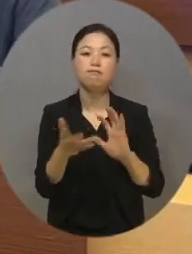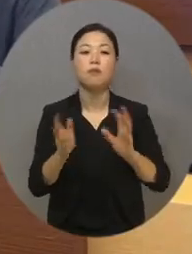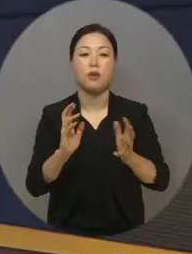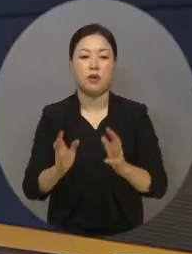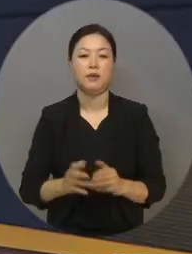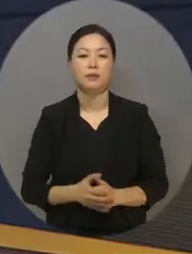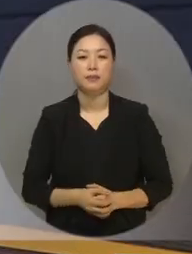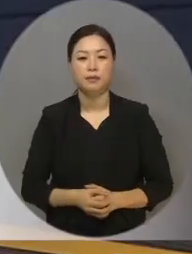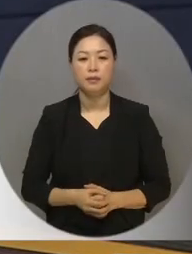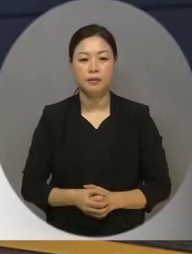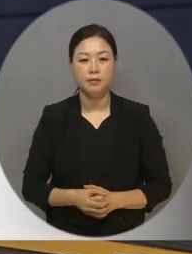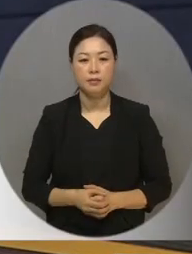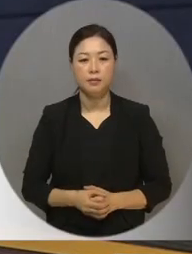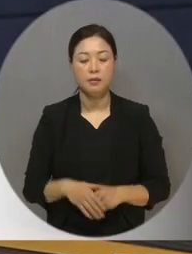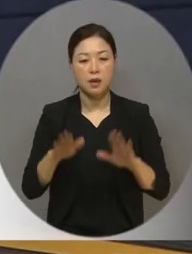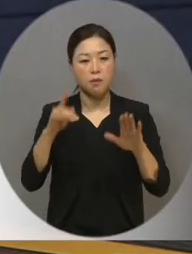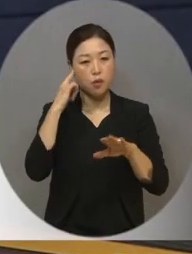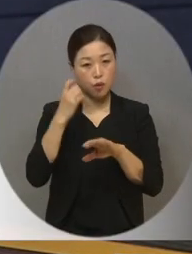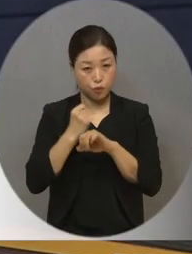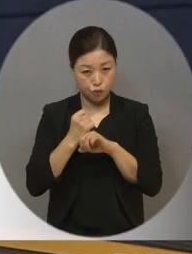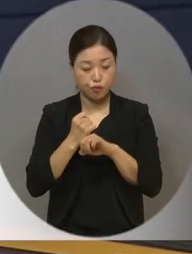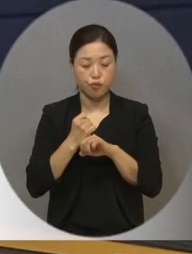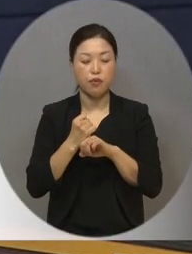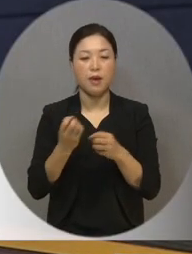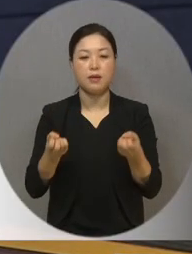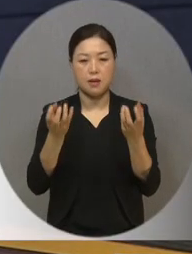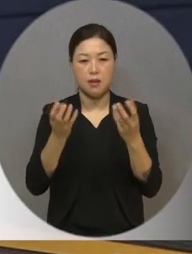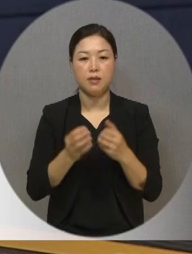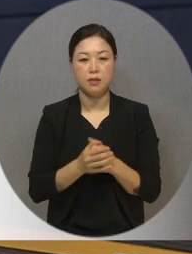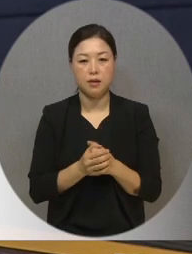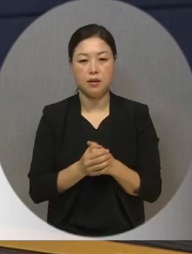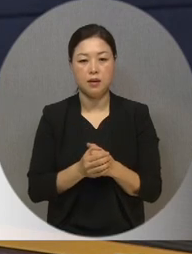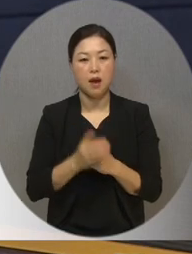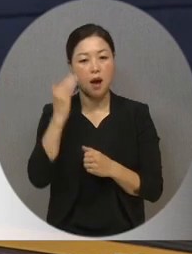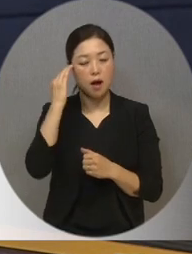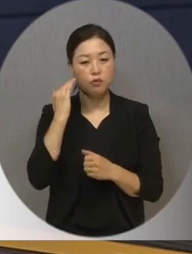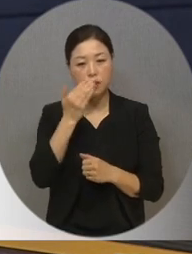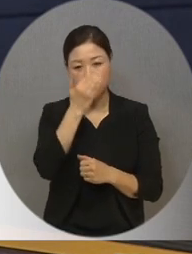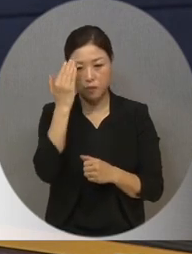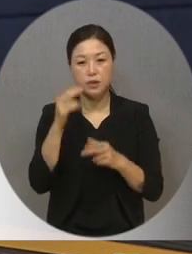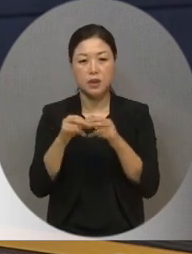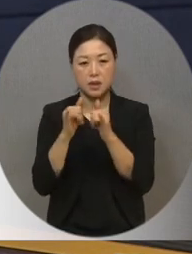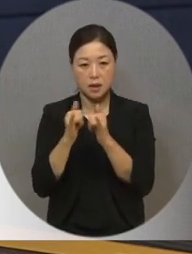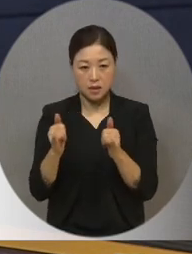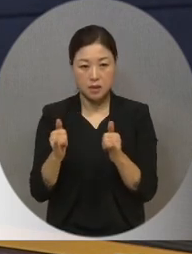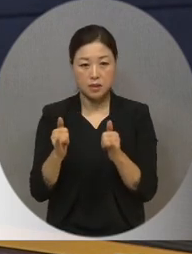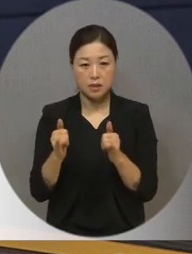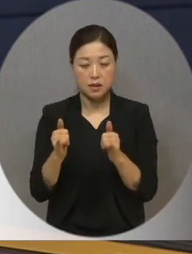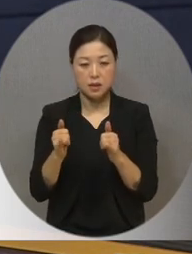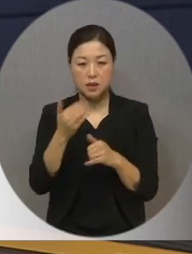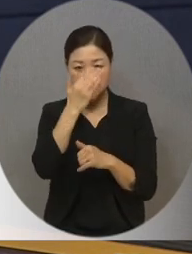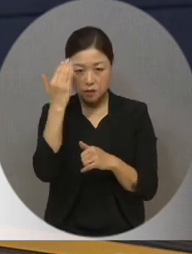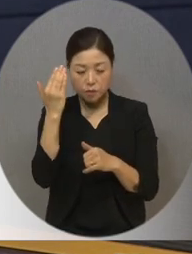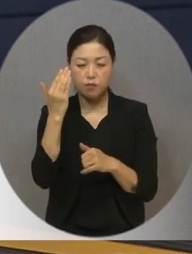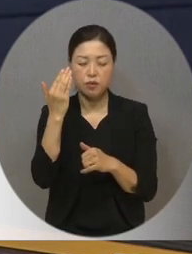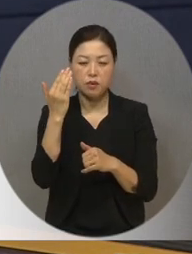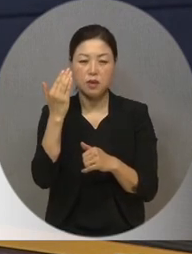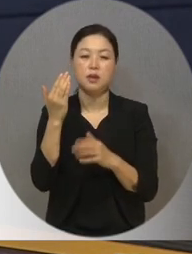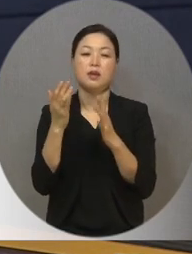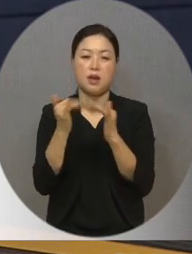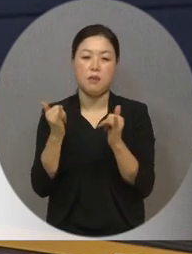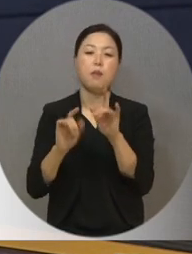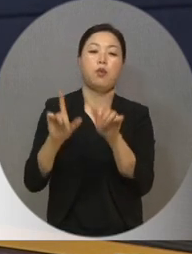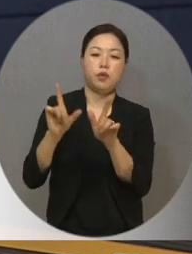논의됐습니다 이번 학술 대의를 기점으로 우리나라 청년 장애인이 찬란한 청년다운 삶을 살아갈 수